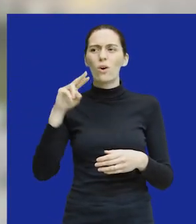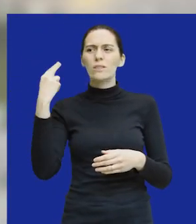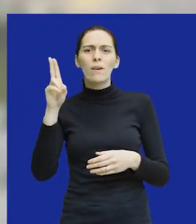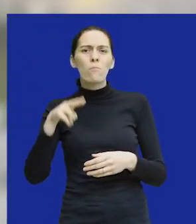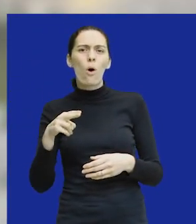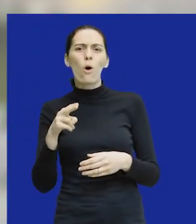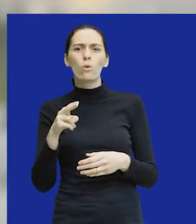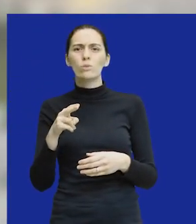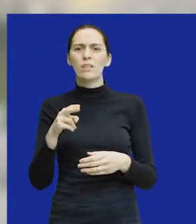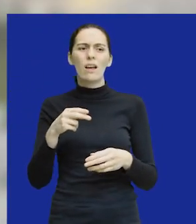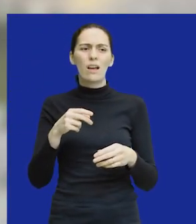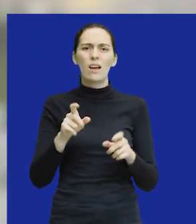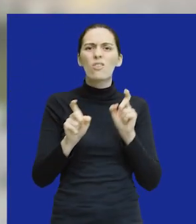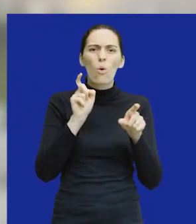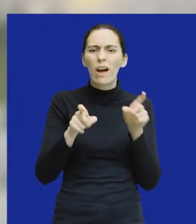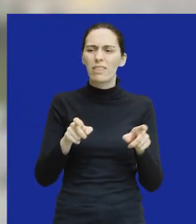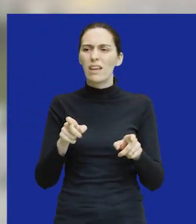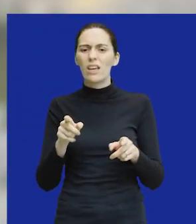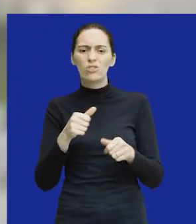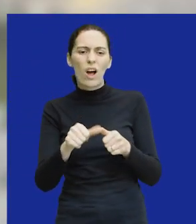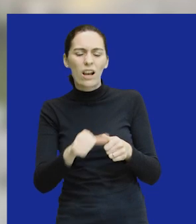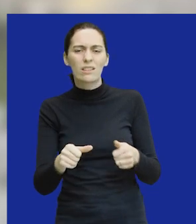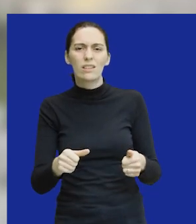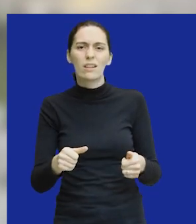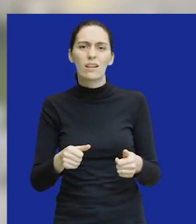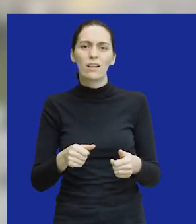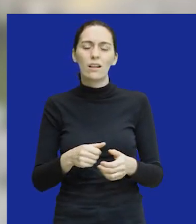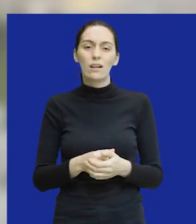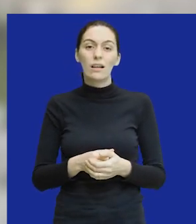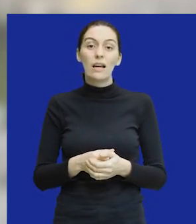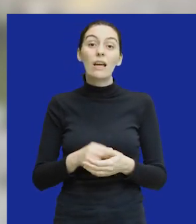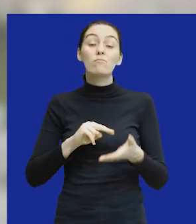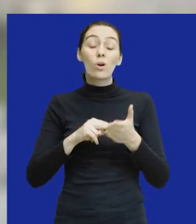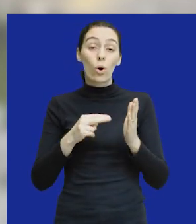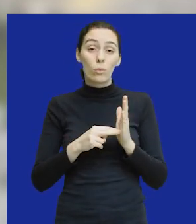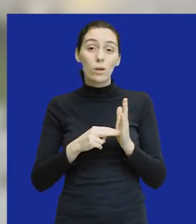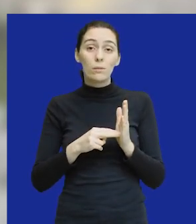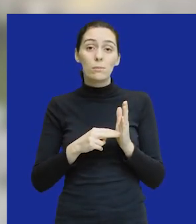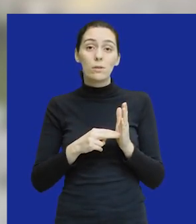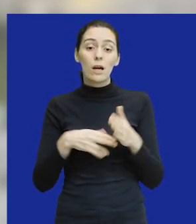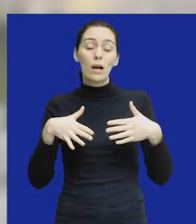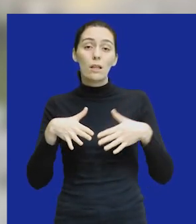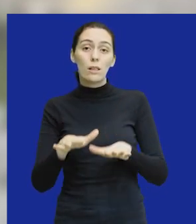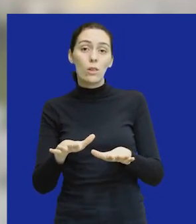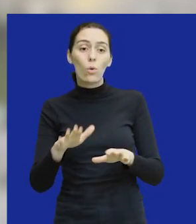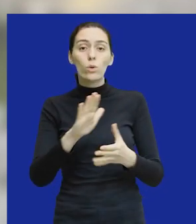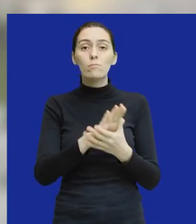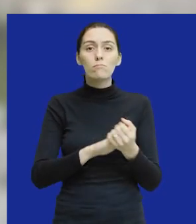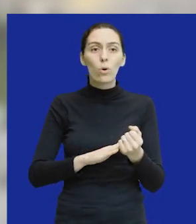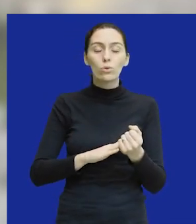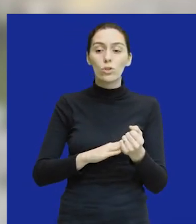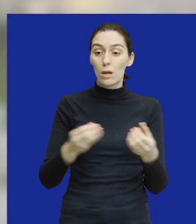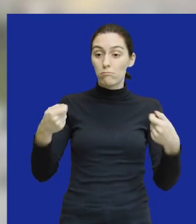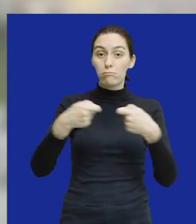sa svim rugati i šaliti, pogotovo na društvenim mrežama. I ono što je problem, što su ljudi